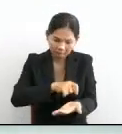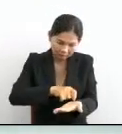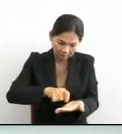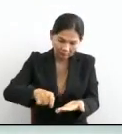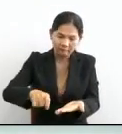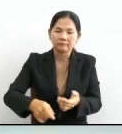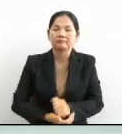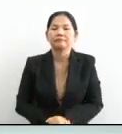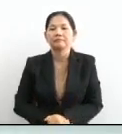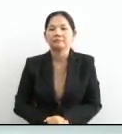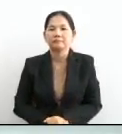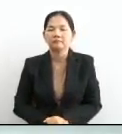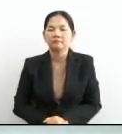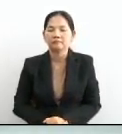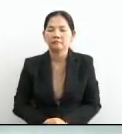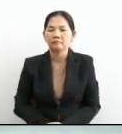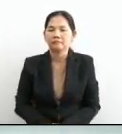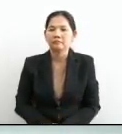này chà